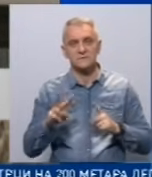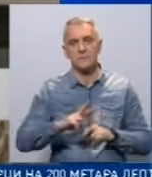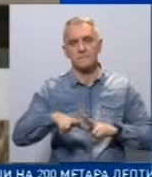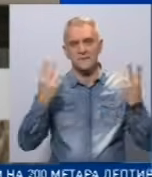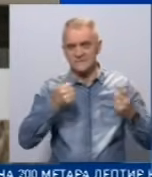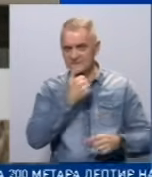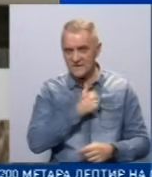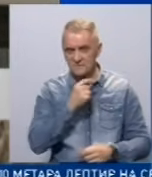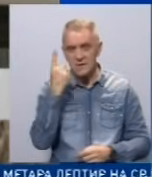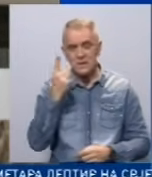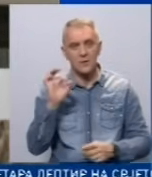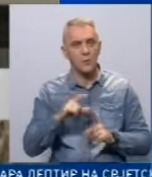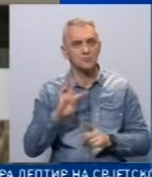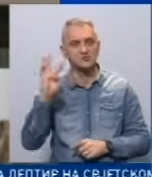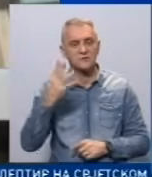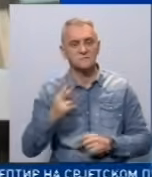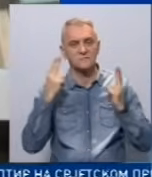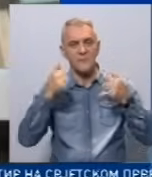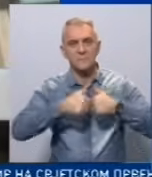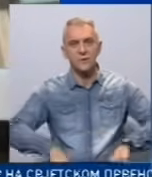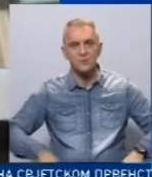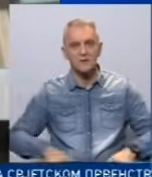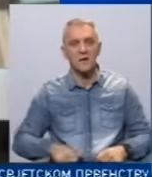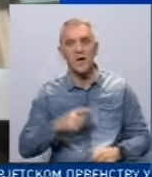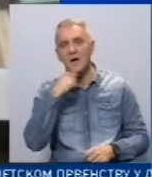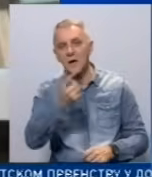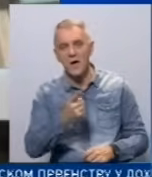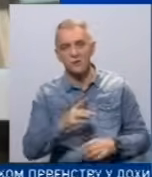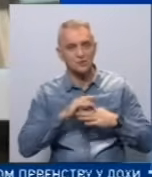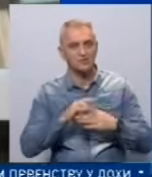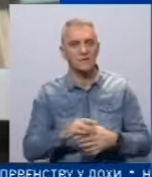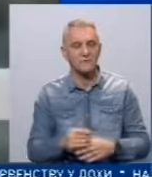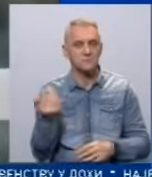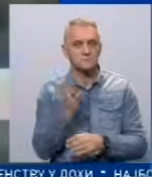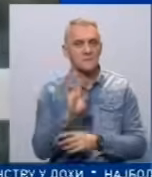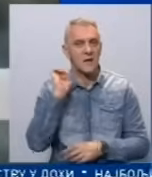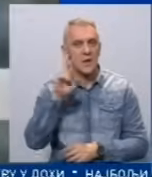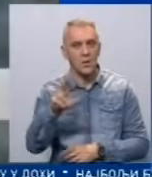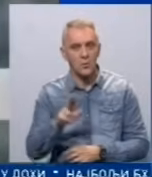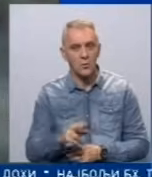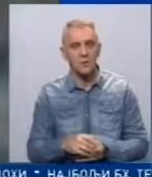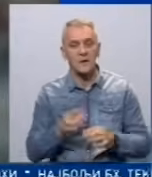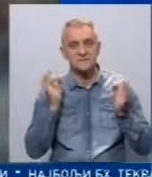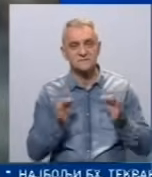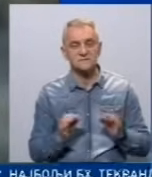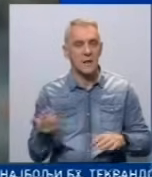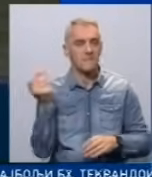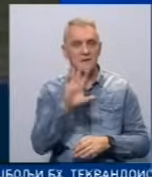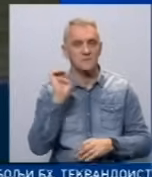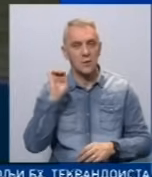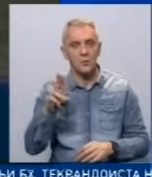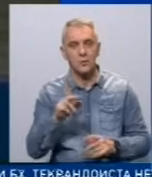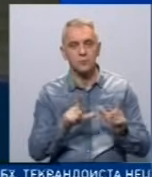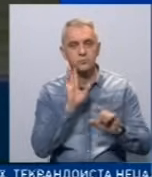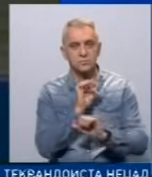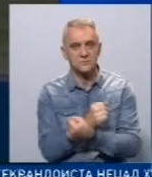servis jedan je od 14 ključnih prioriteta, rekao je to šef delegacije Europske unije i specijalni predstavnik Europske unije